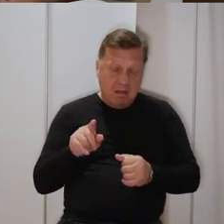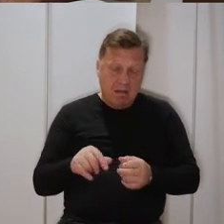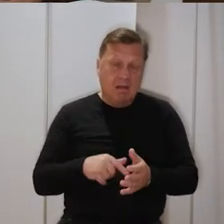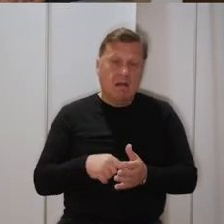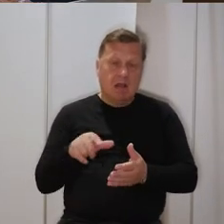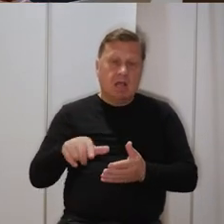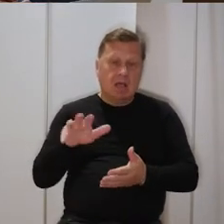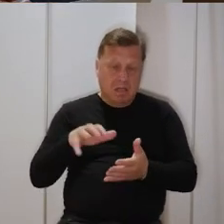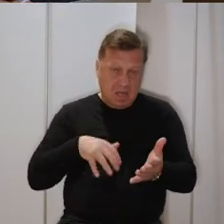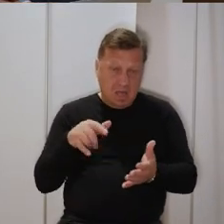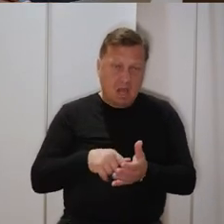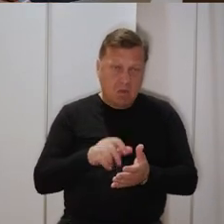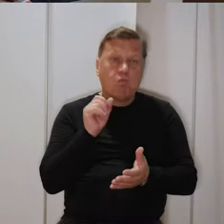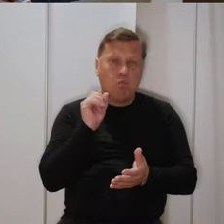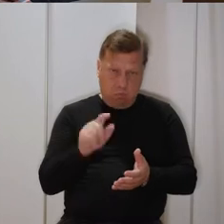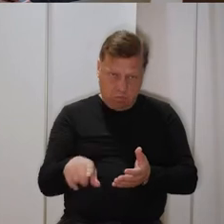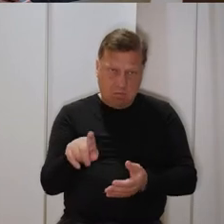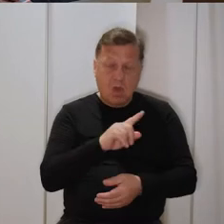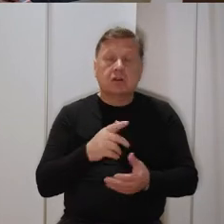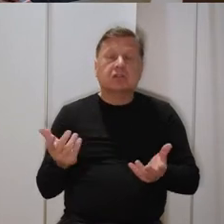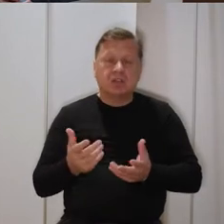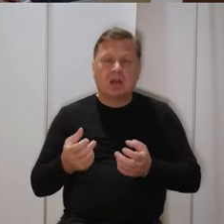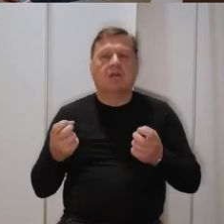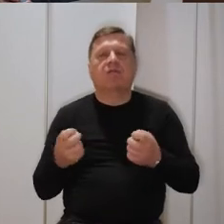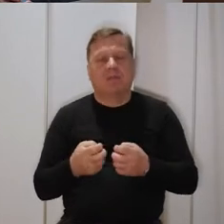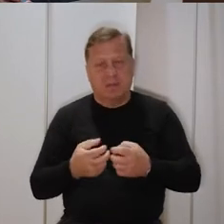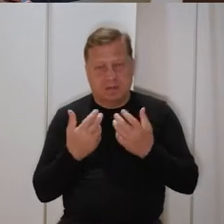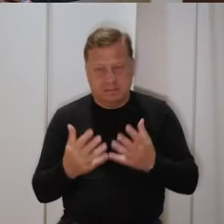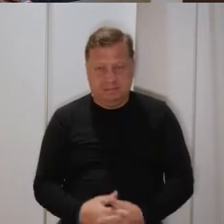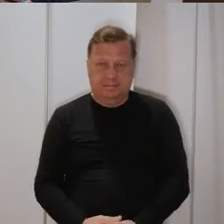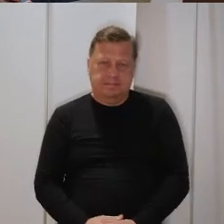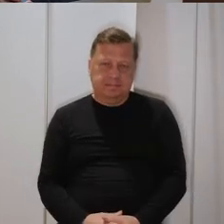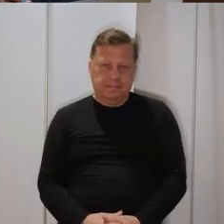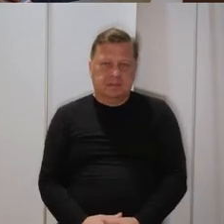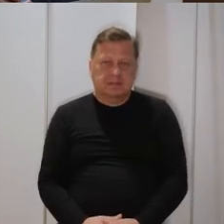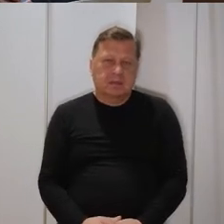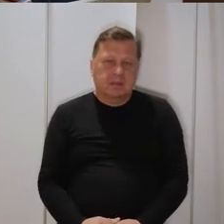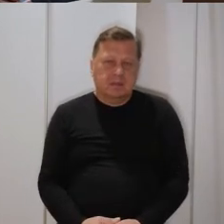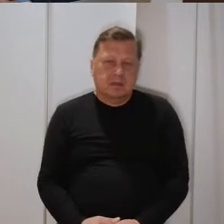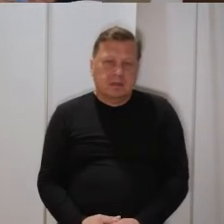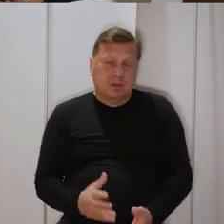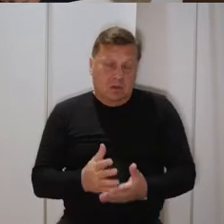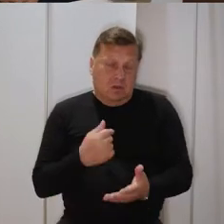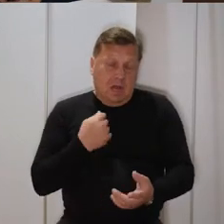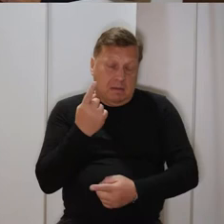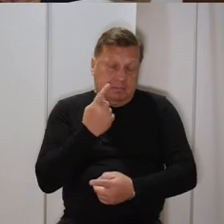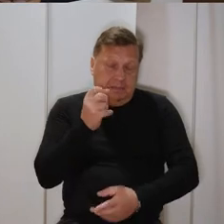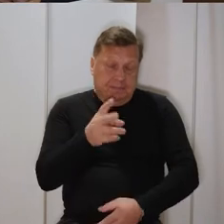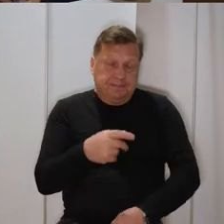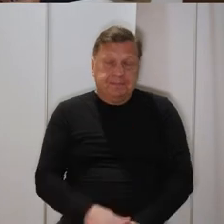Ale te treści znajdują miejsce na przykład właśnie w internecie. To taka refleksja mi przyszła do